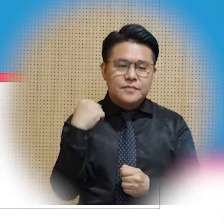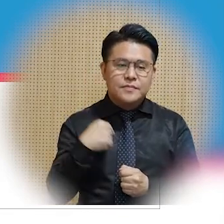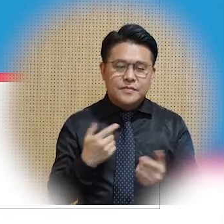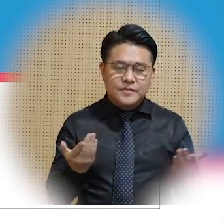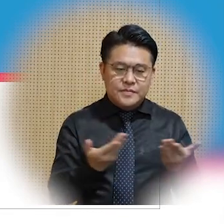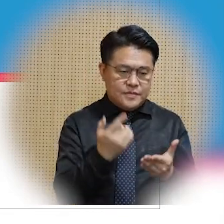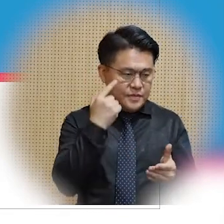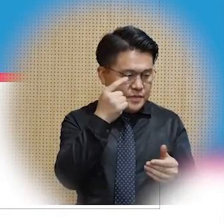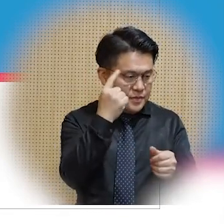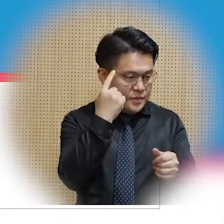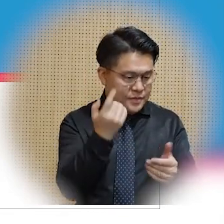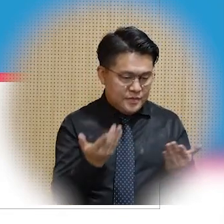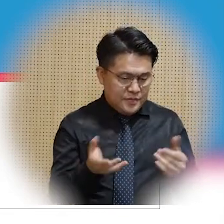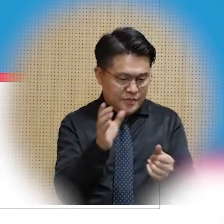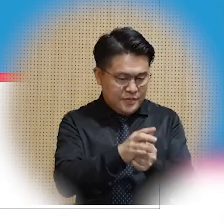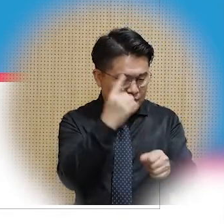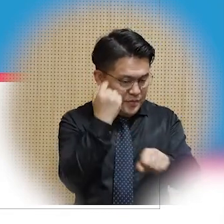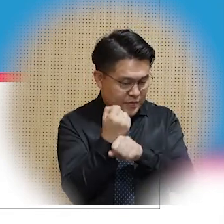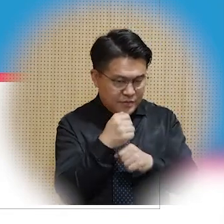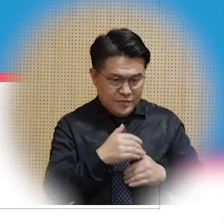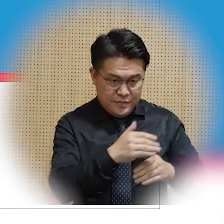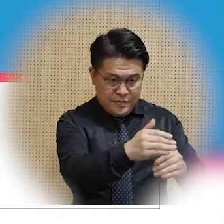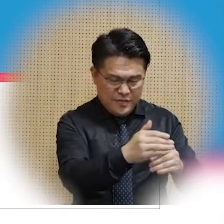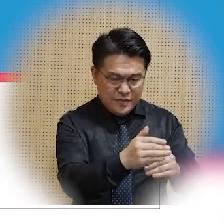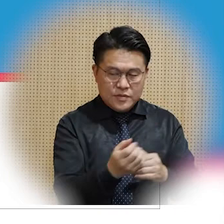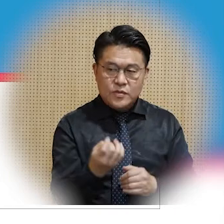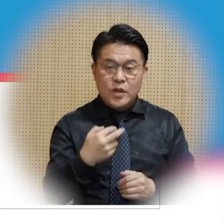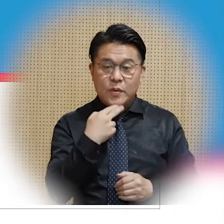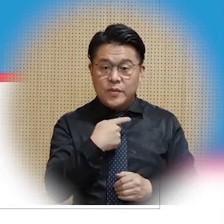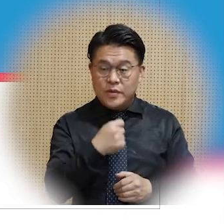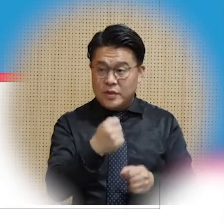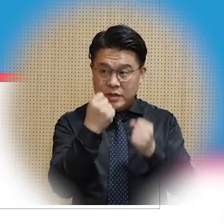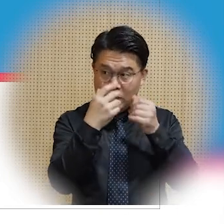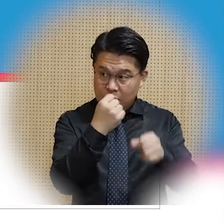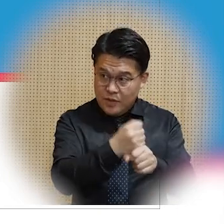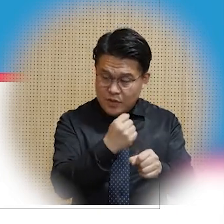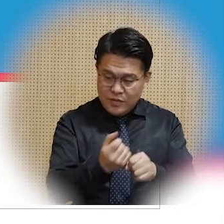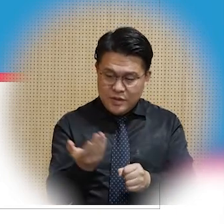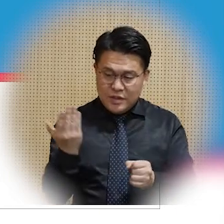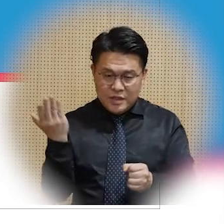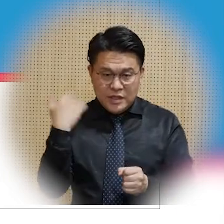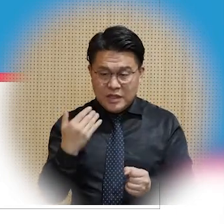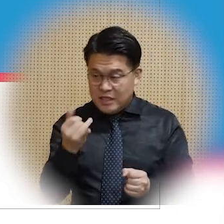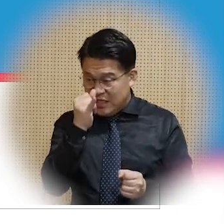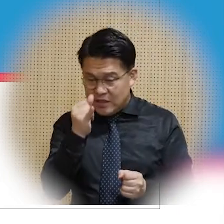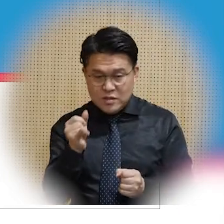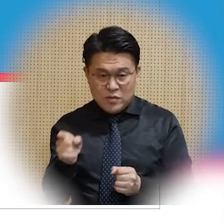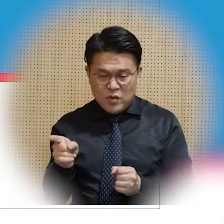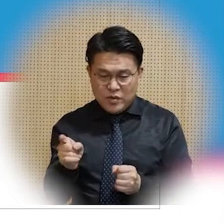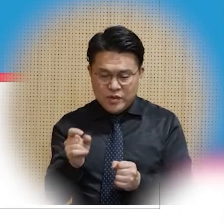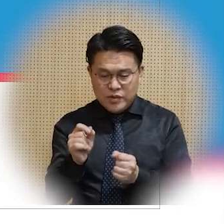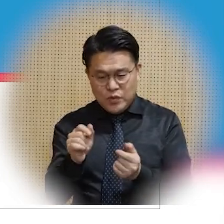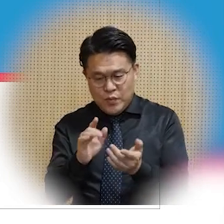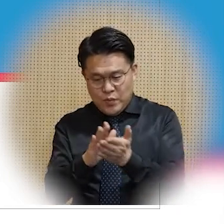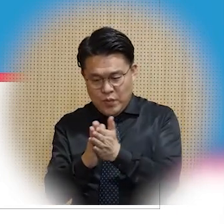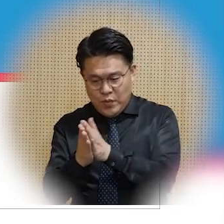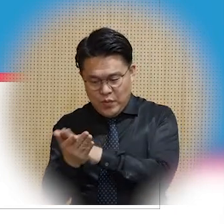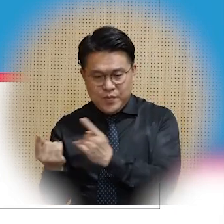개발하는 과정, 그러니까 직무를 개발하는 건 없는 거를 개발한다라든가 아니면 기존에 있는 거를 잘 활용을